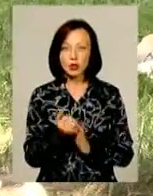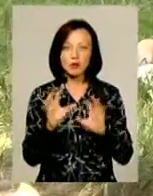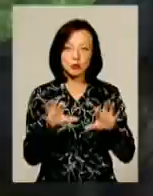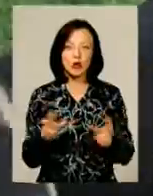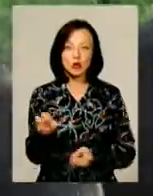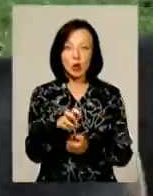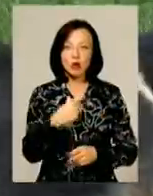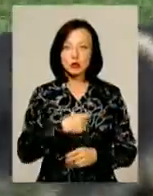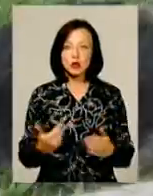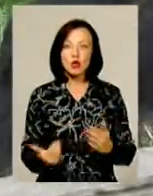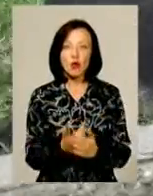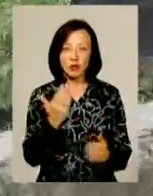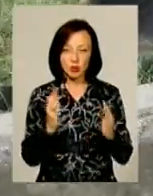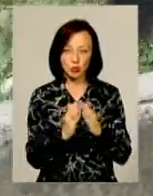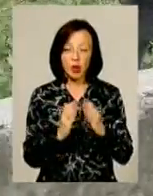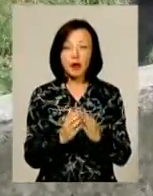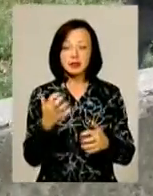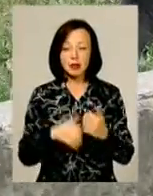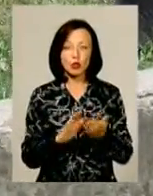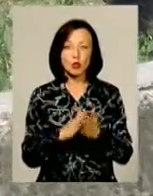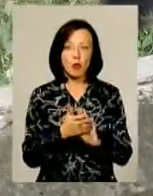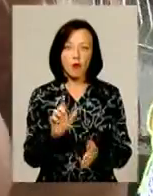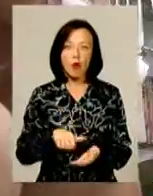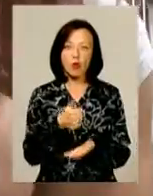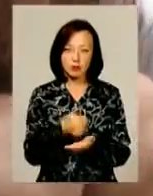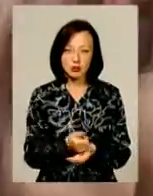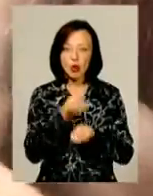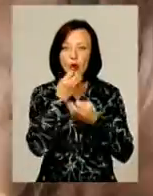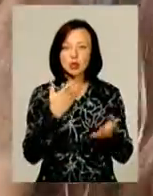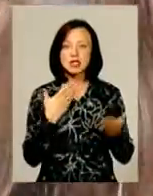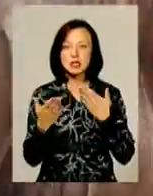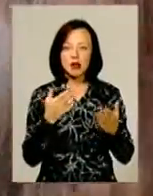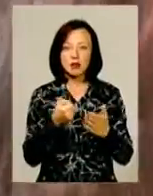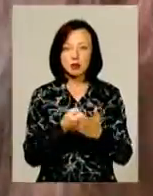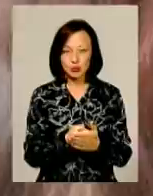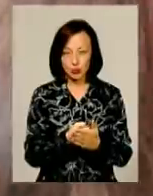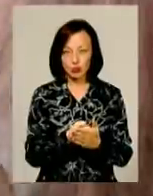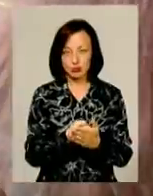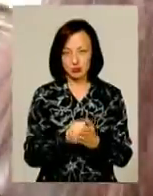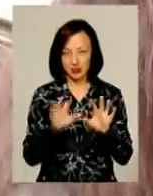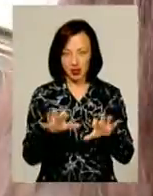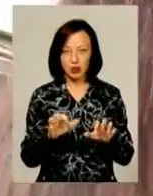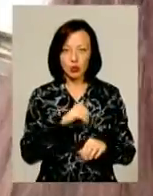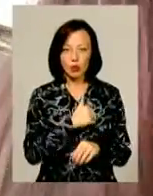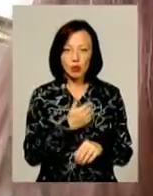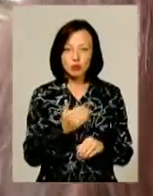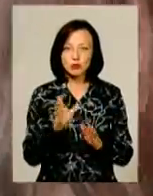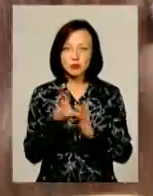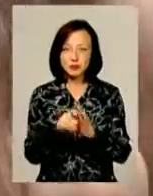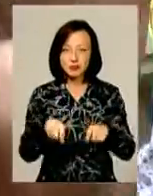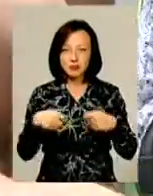собаки шукають собі новий притулок. Серед умов – найголовніше – хороше ставлення до братів наших менших. Дуже хочу її пристроїти